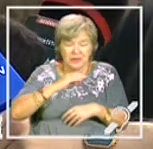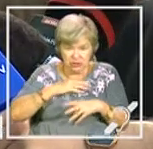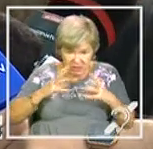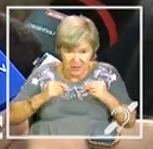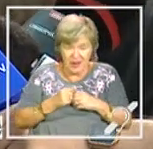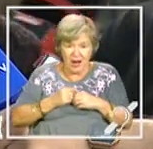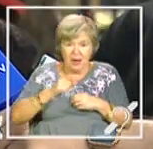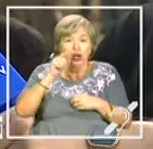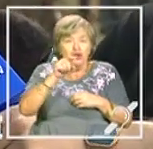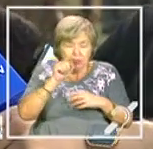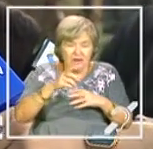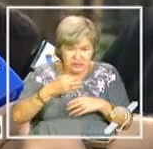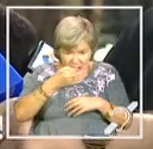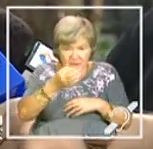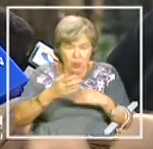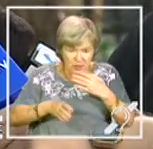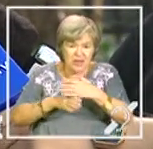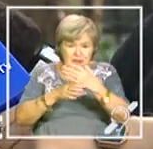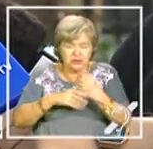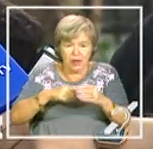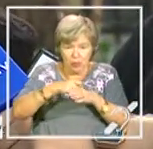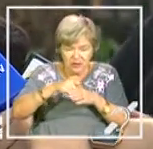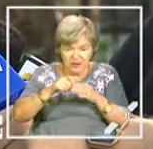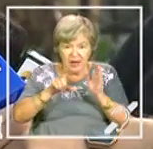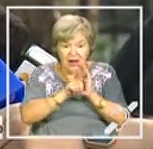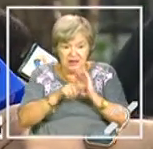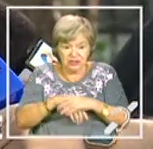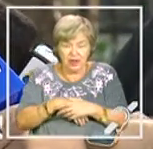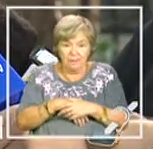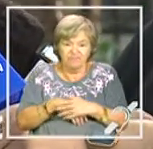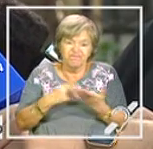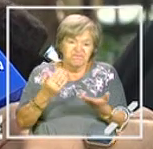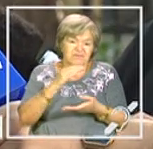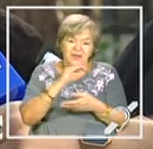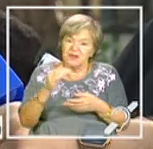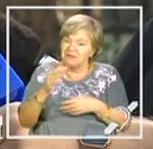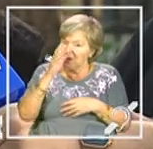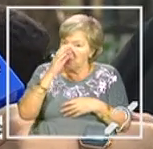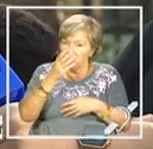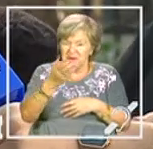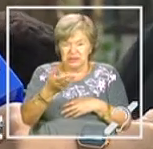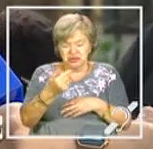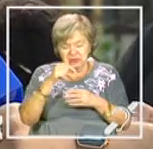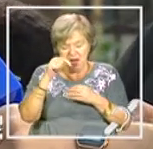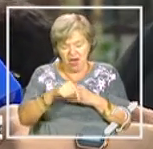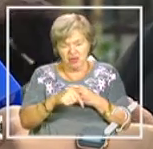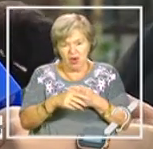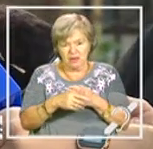liberalilor că veți susține proiectul PNL? Nivelul e mult prea scăzut de discuție cu minciuni și aia.